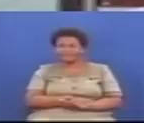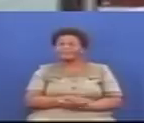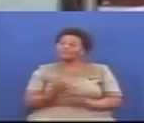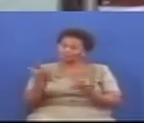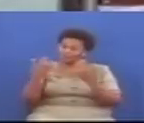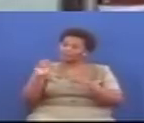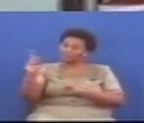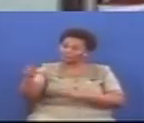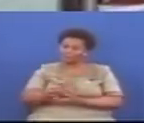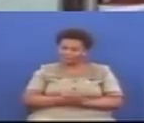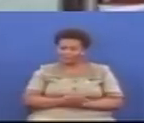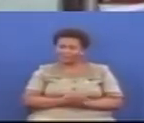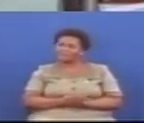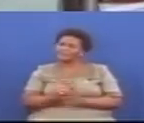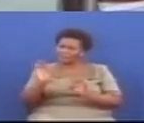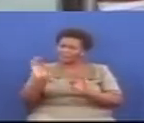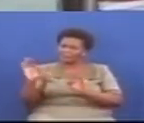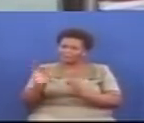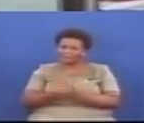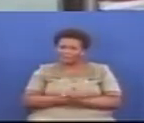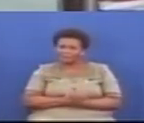Wanaweza kabisa kabisa.